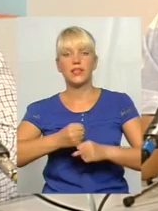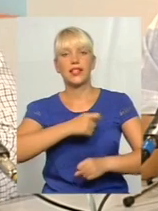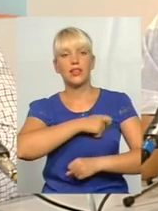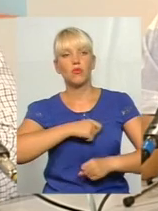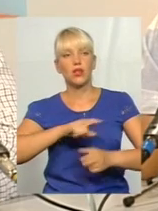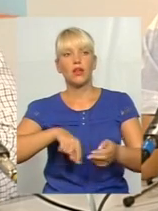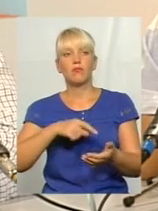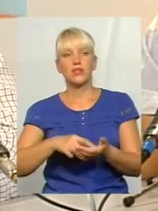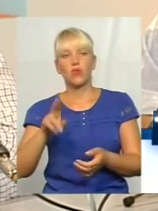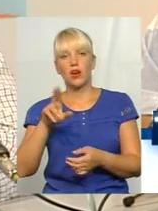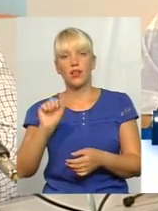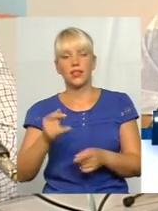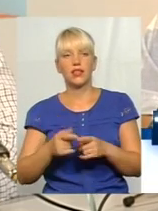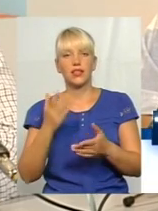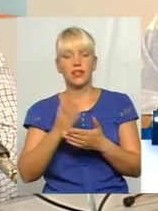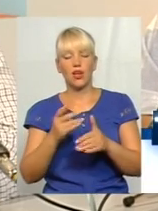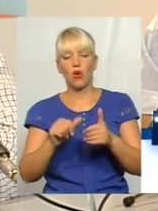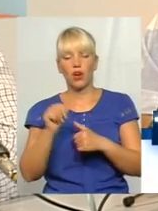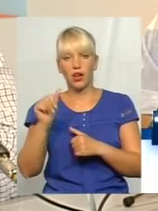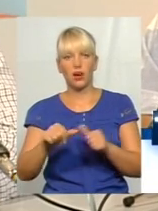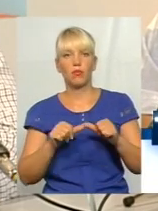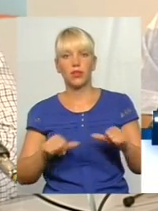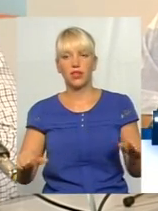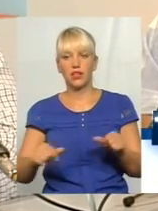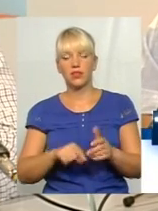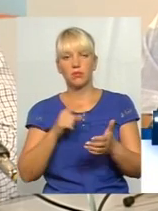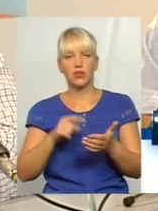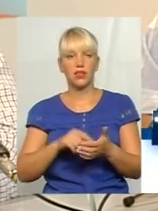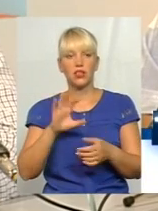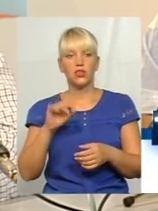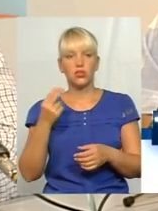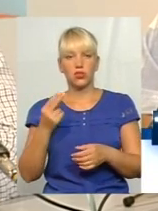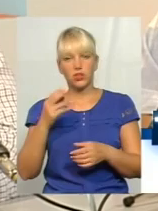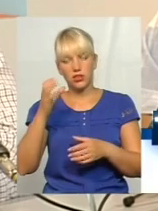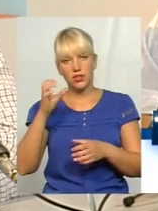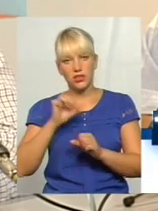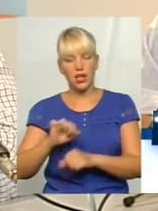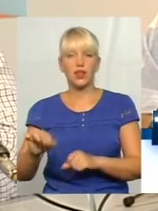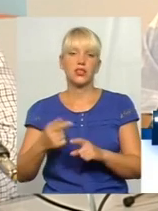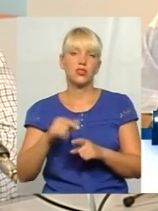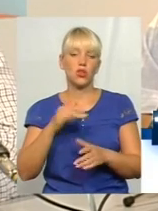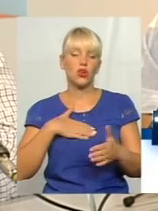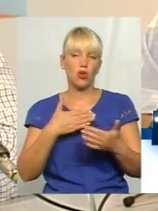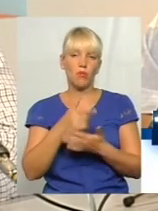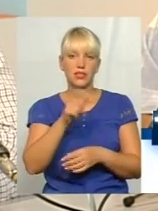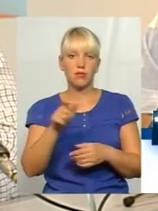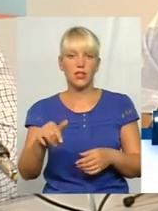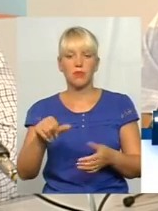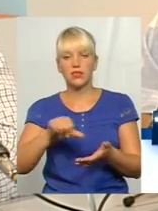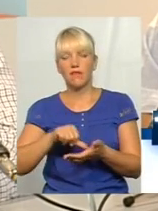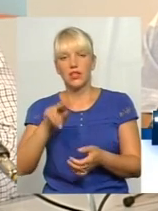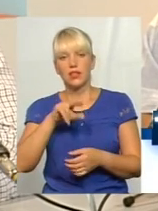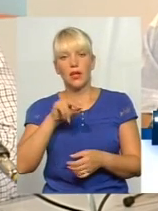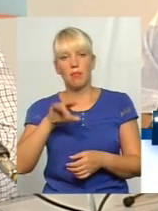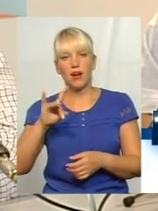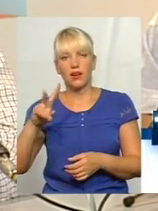ради у нас є окрема комісія з питань освіти соціального захисту і громадськими діячами і представниками Департаменту якщо